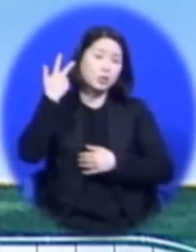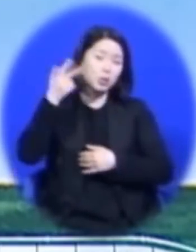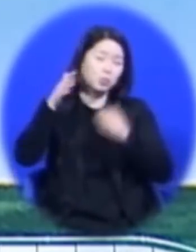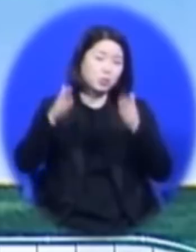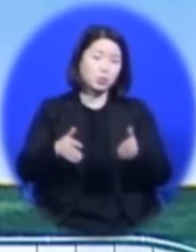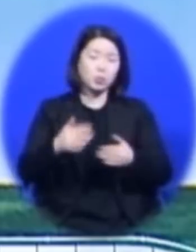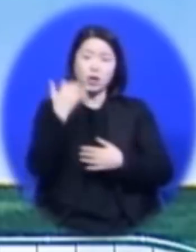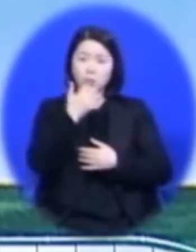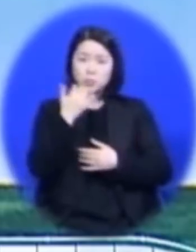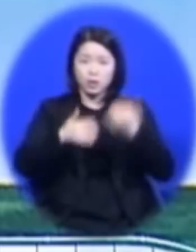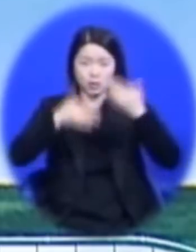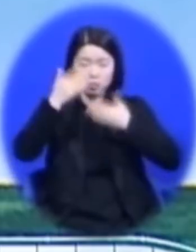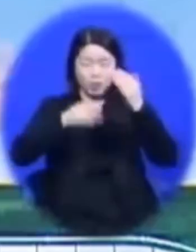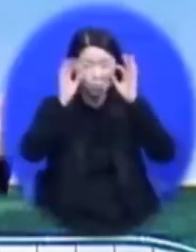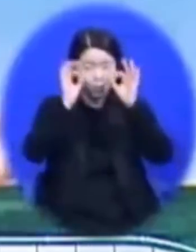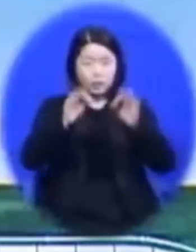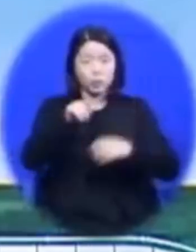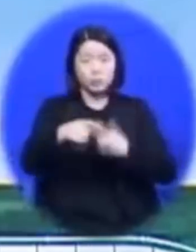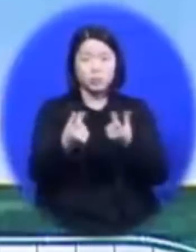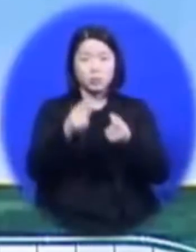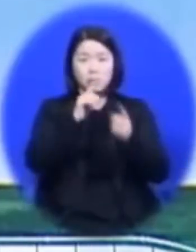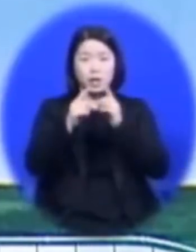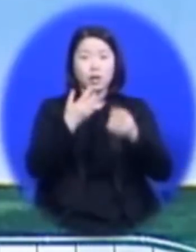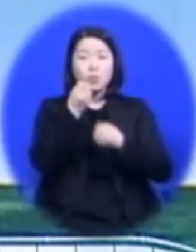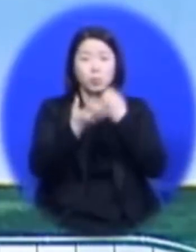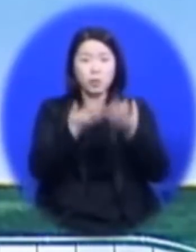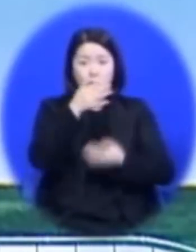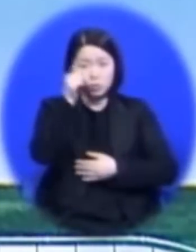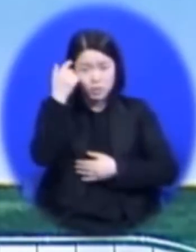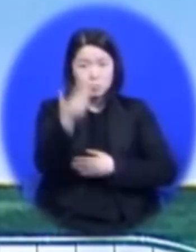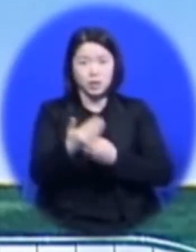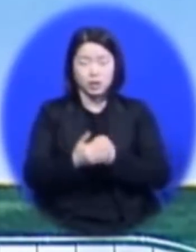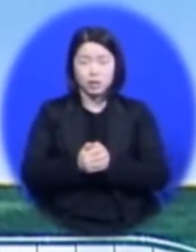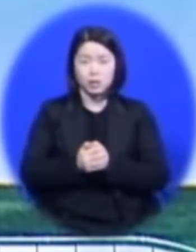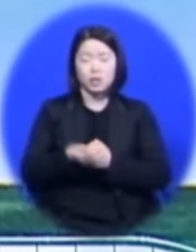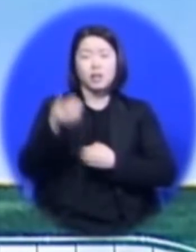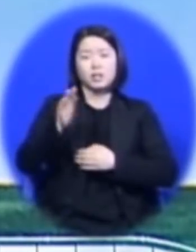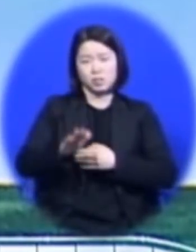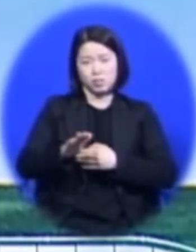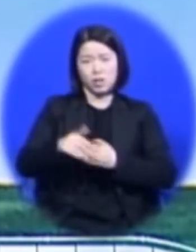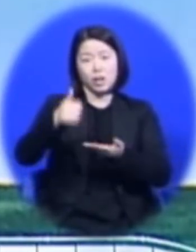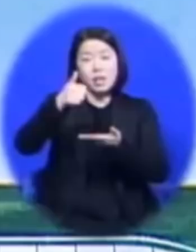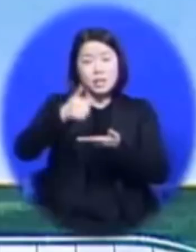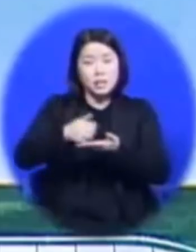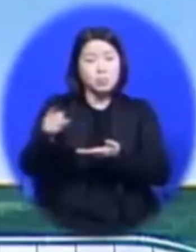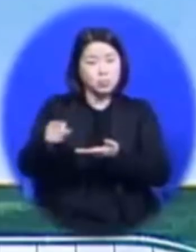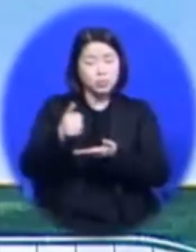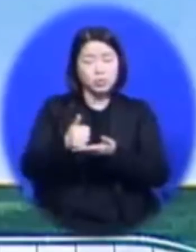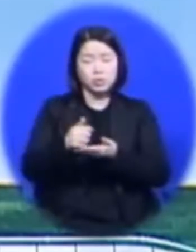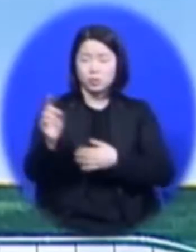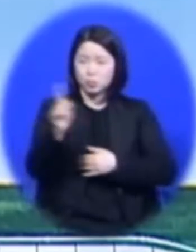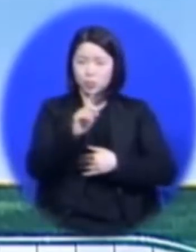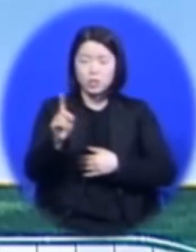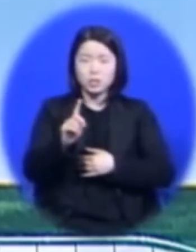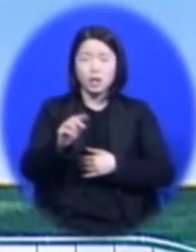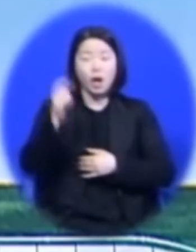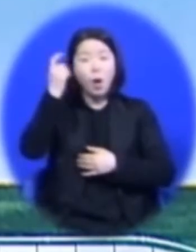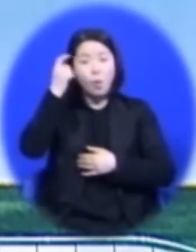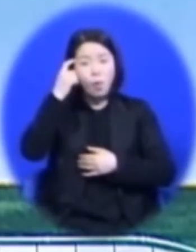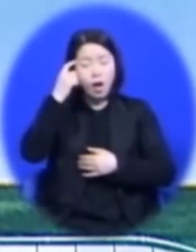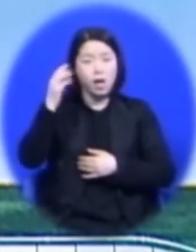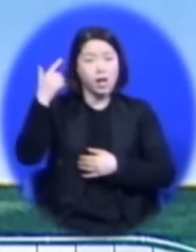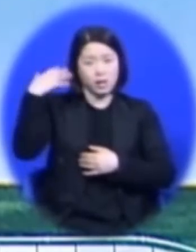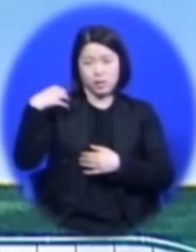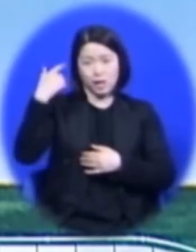음란 영상 보았습니다 그런 말을 하겠습니까 그런데 2분은 요 도대체 어떻게 다님